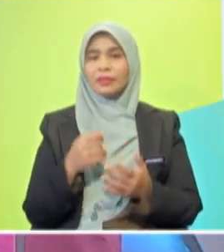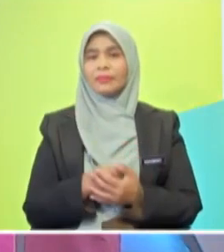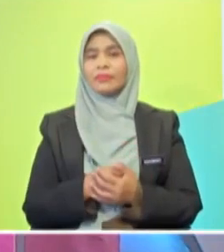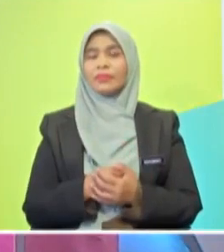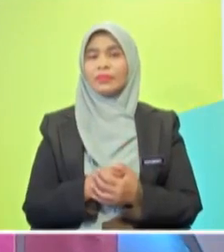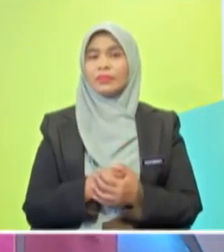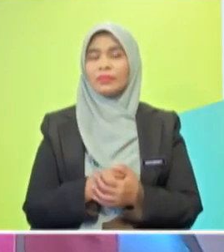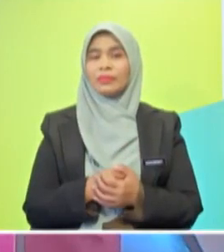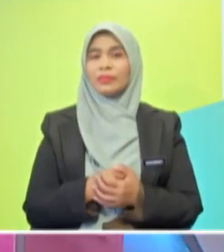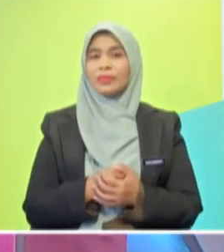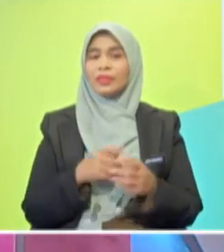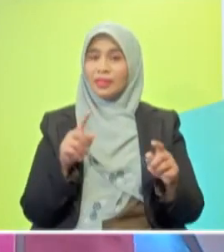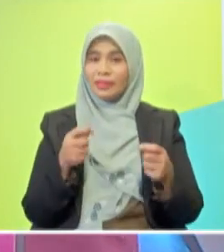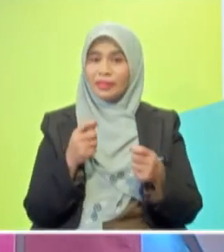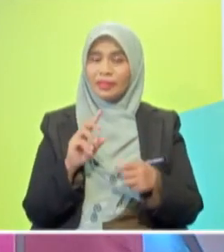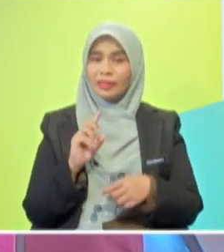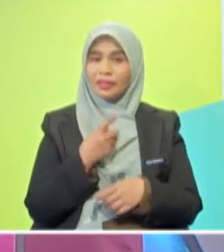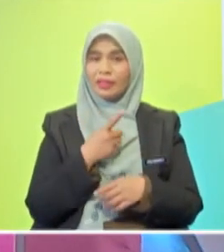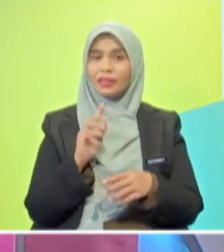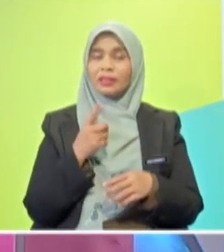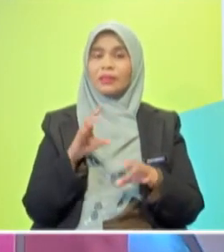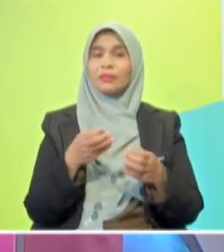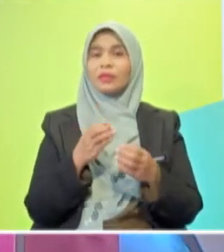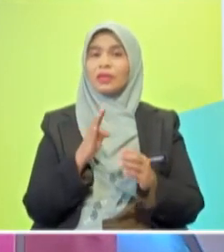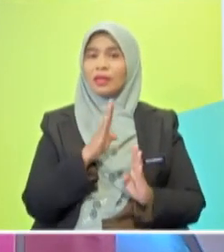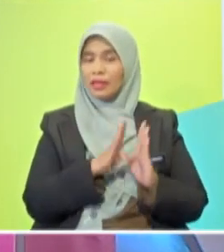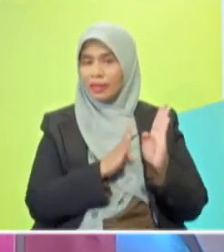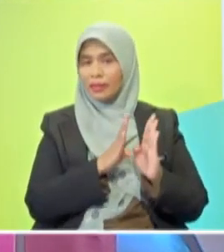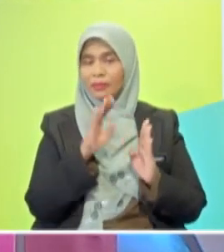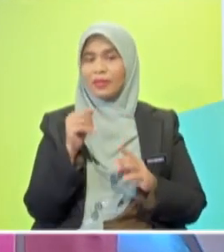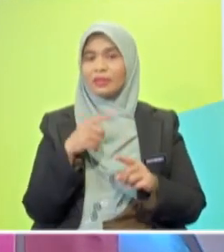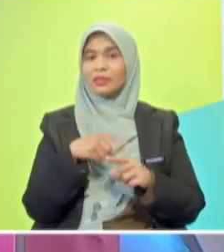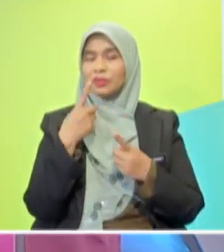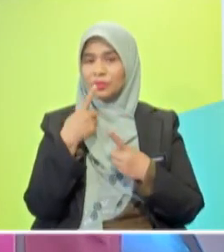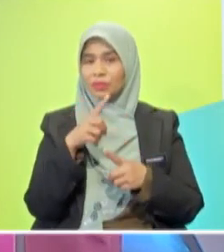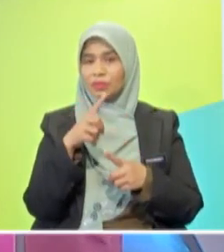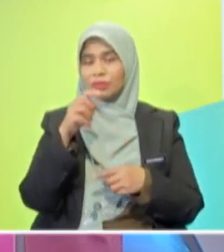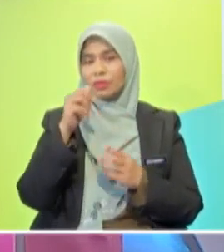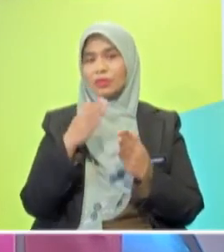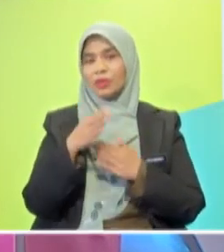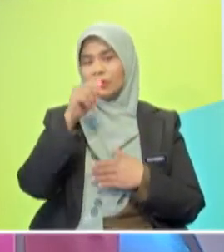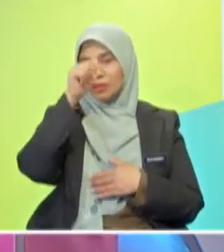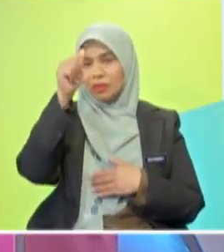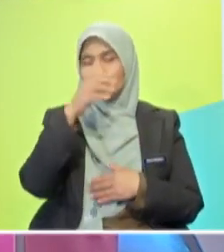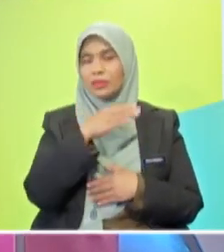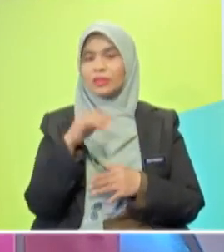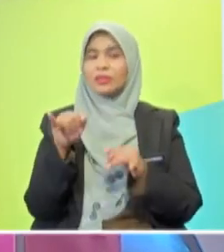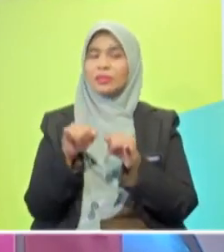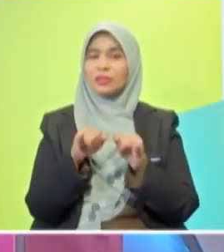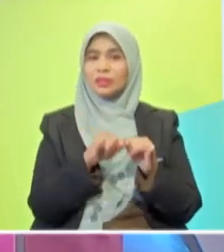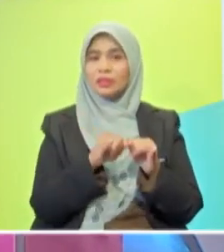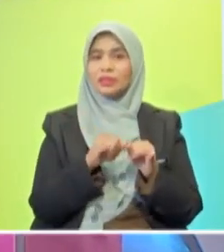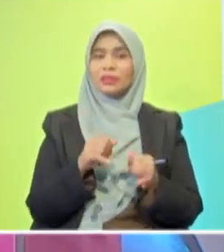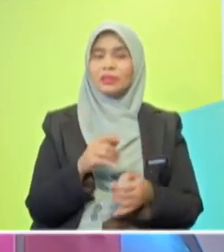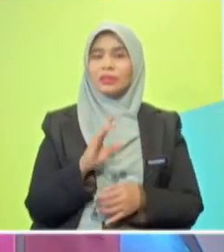aplikasi ataupun tindakan kita, kita buat adat-adat yang diperintah oleh Allah dan juga